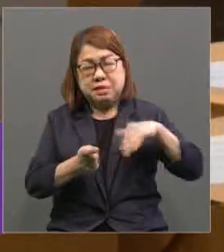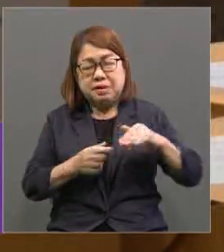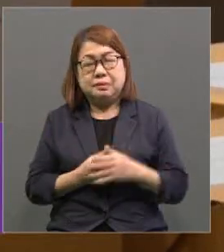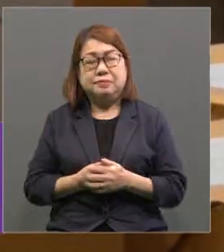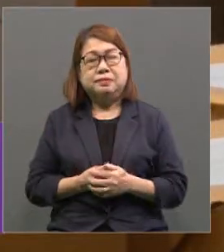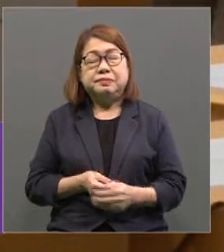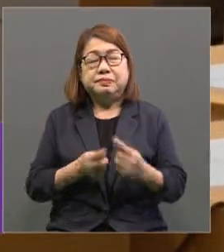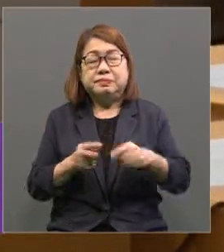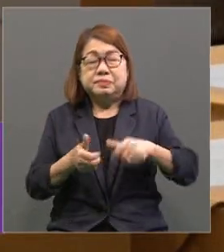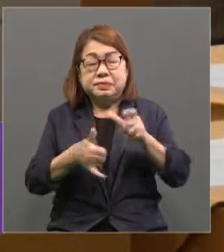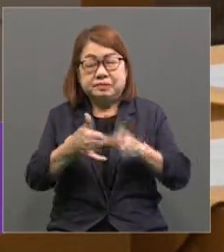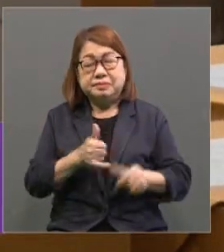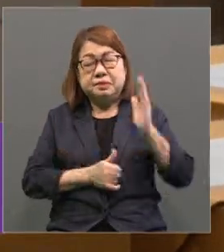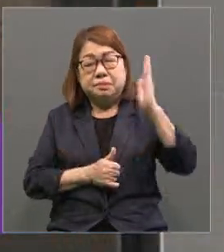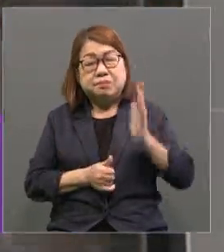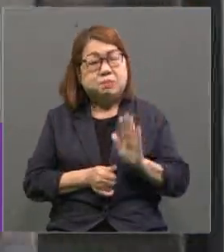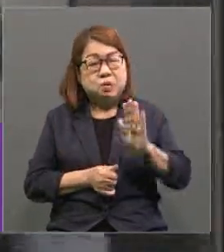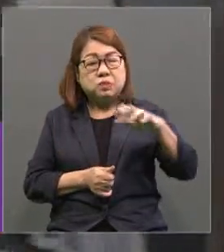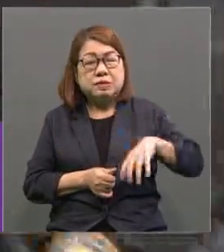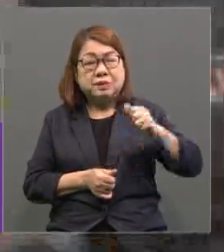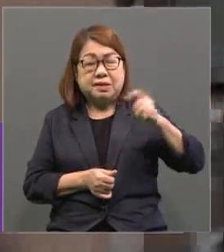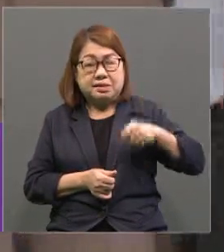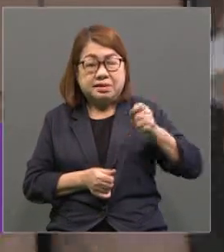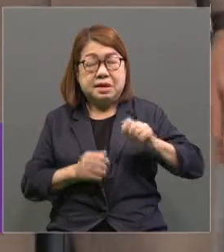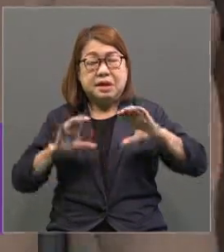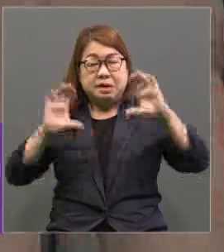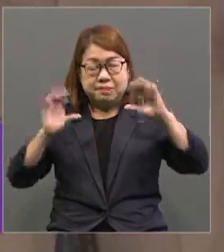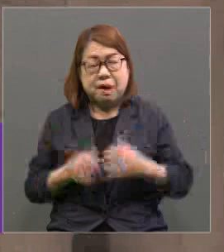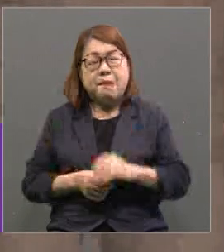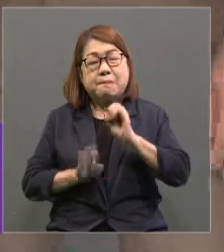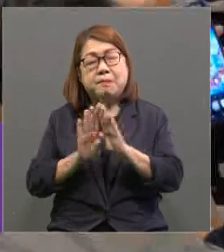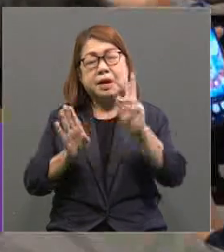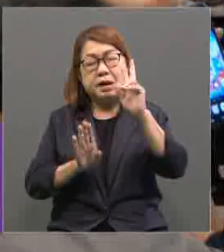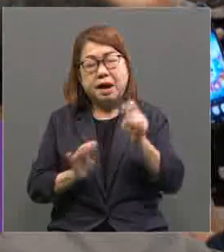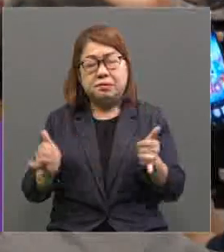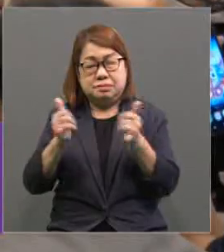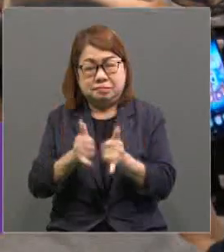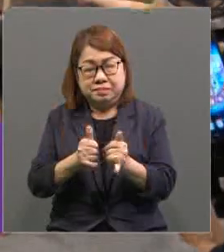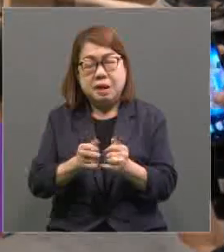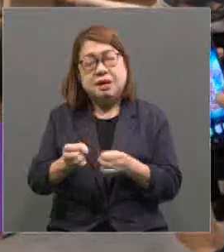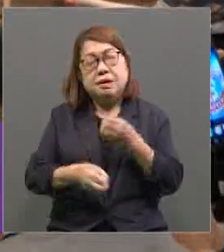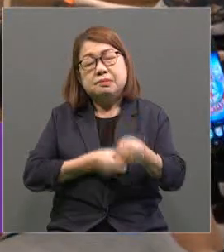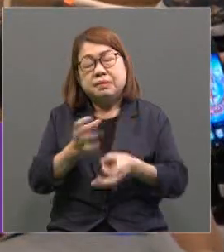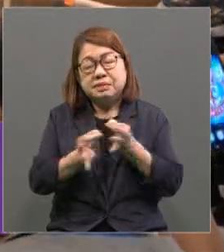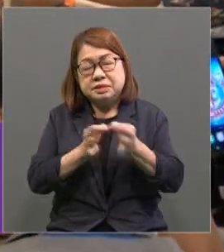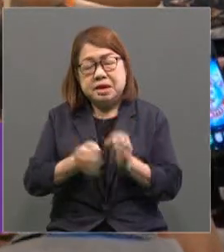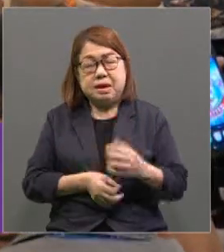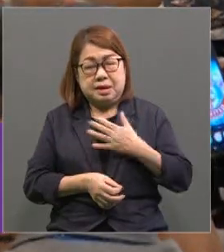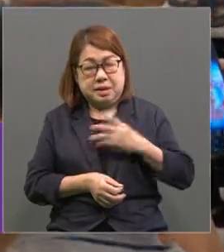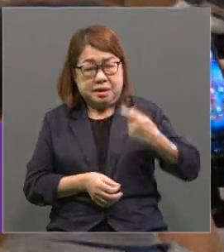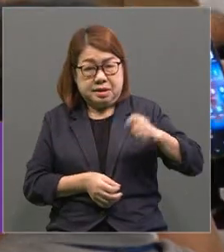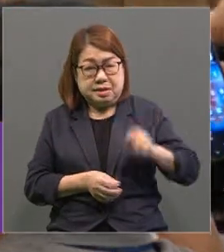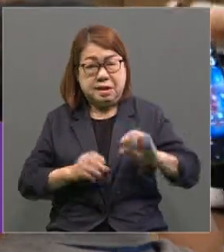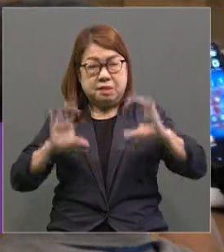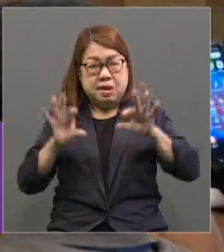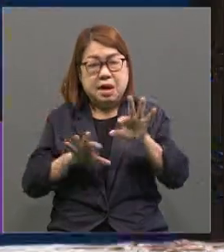รคุณโฆษกสำนักงานอัยการสูงสุดพร้อมด้วยพนักงานอัยการก็วันนี้แถลงร่วมกันนะคะว่าอัยการจะตั้งคณะทำงานตรว